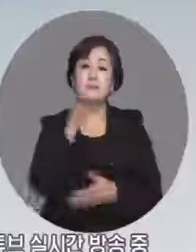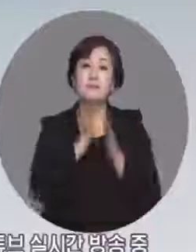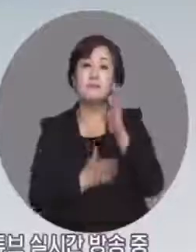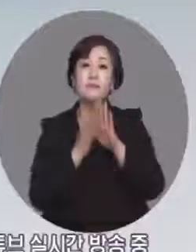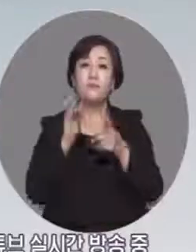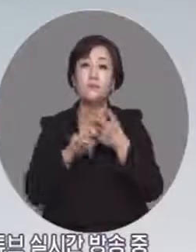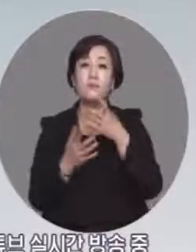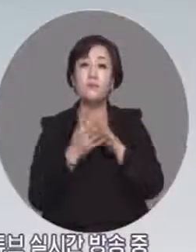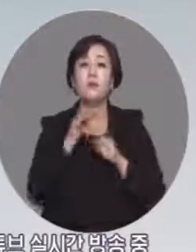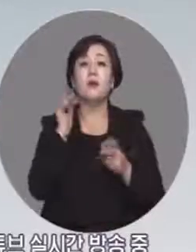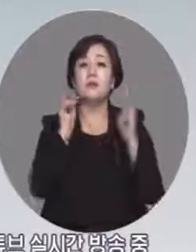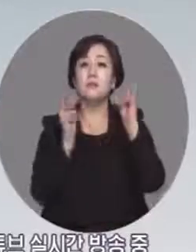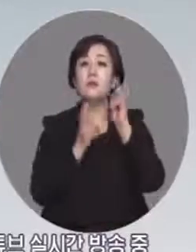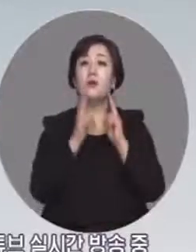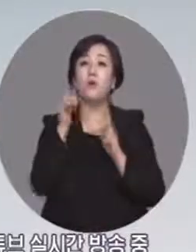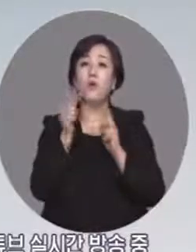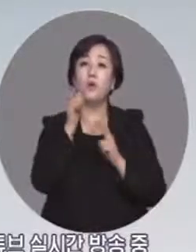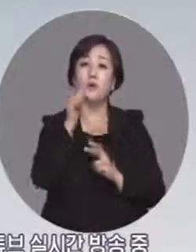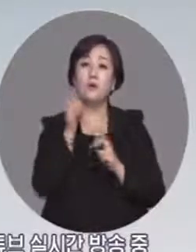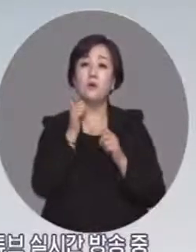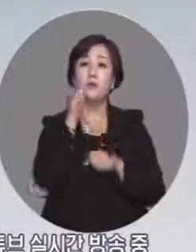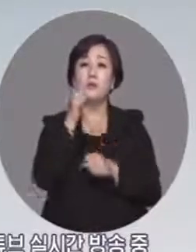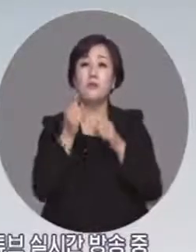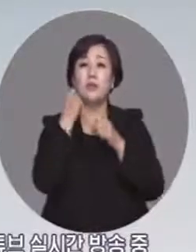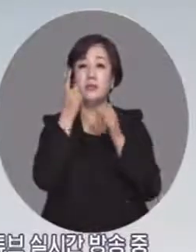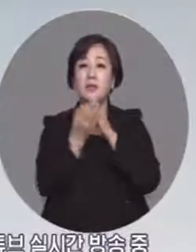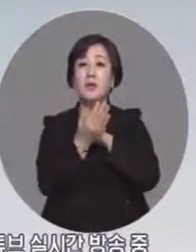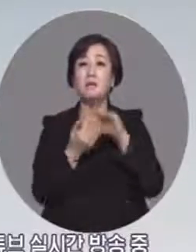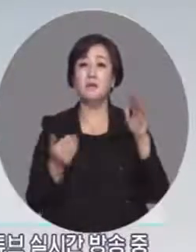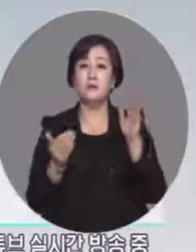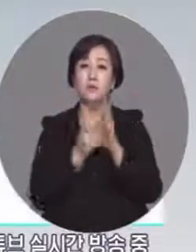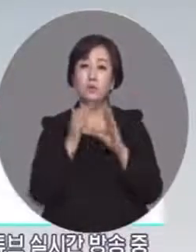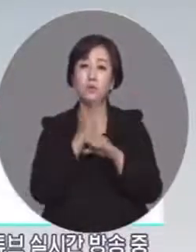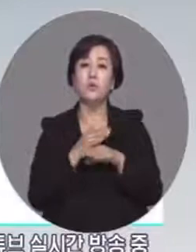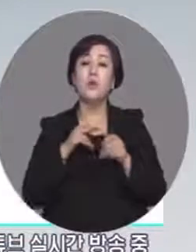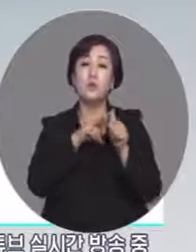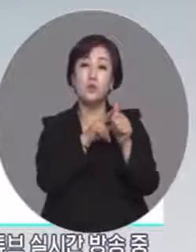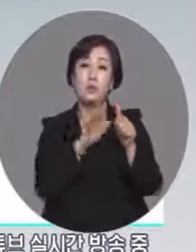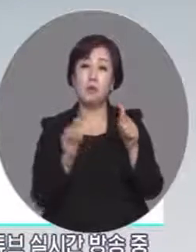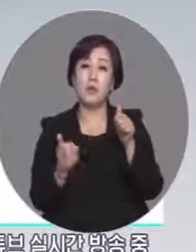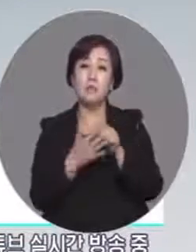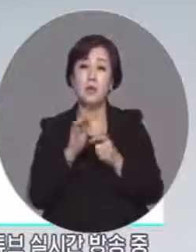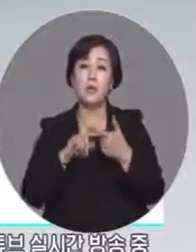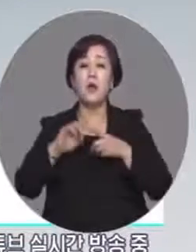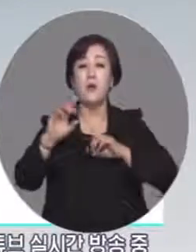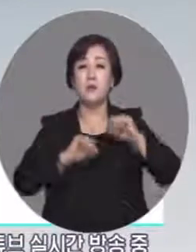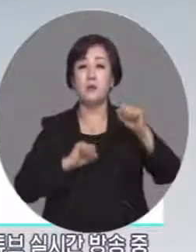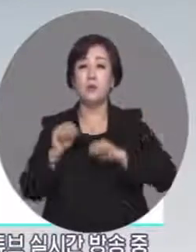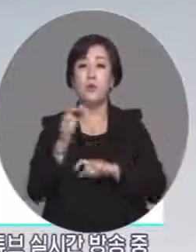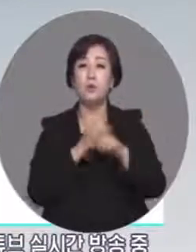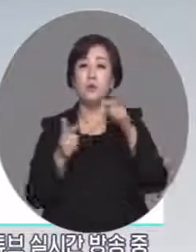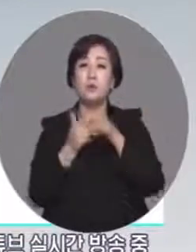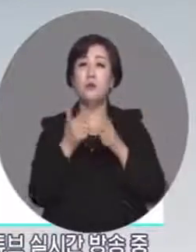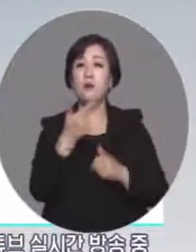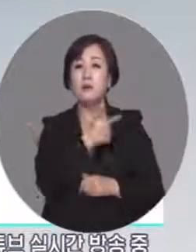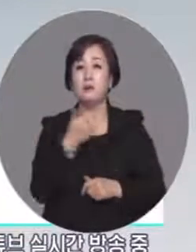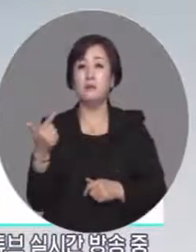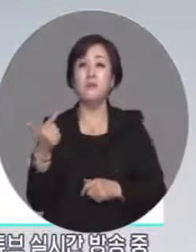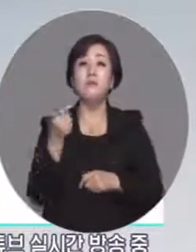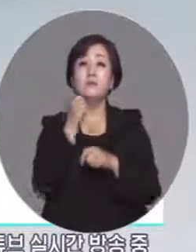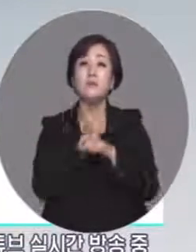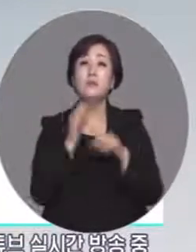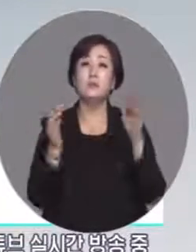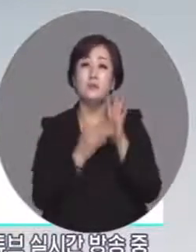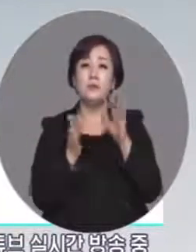울산 상공회의소 회장 선거가 한달 앞으로 다가온 가운데 출마 예상자들의 물밑 경쟁은 이미 후끈 달아오르고